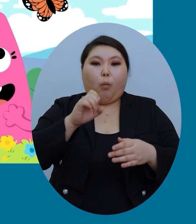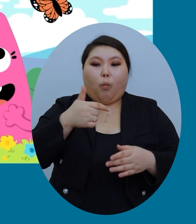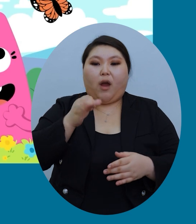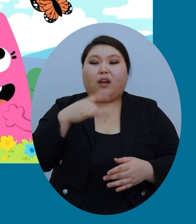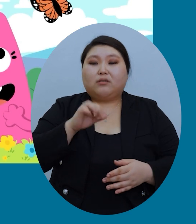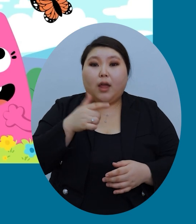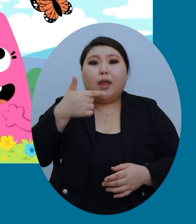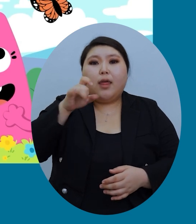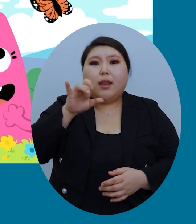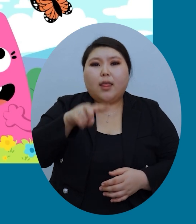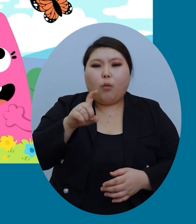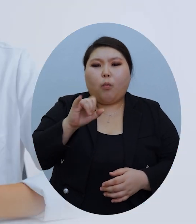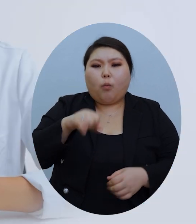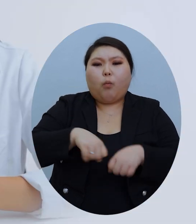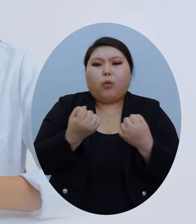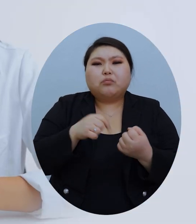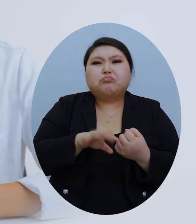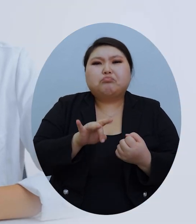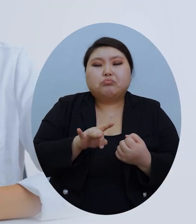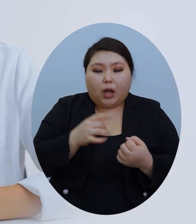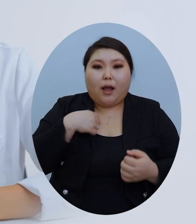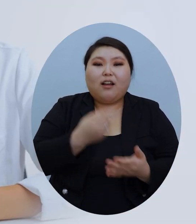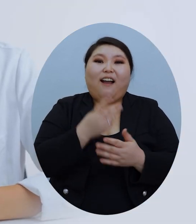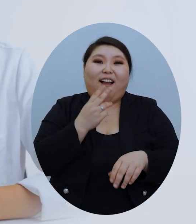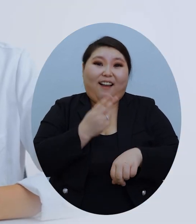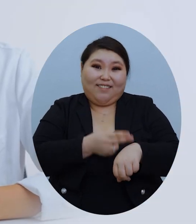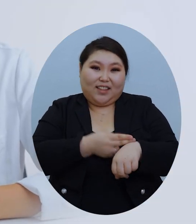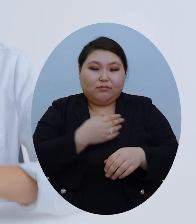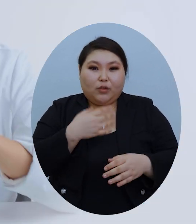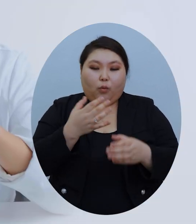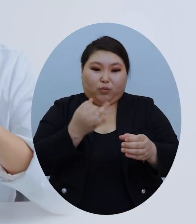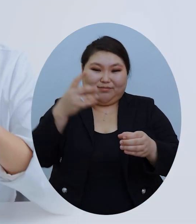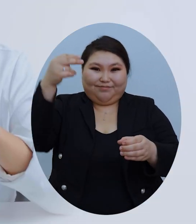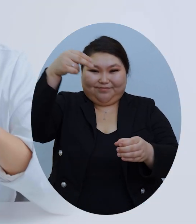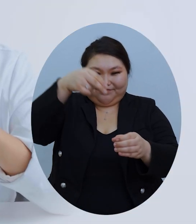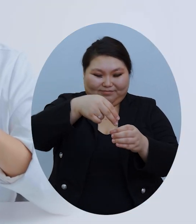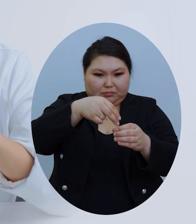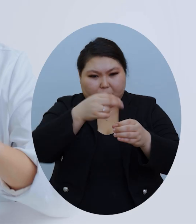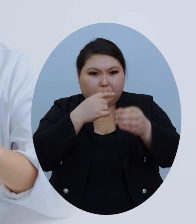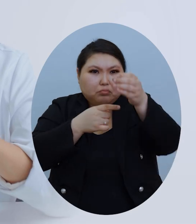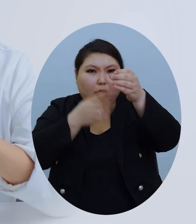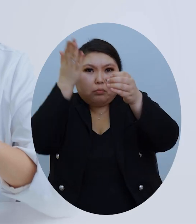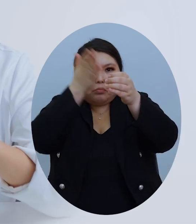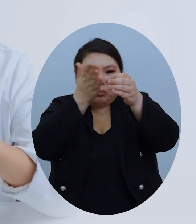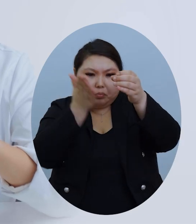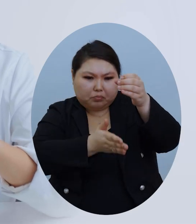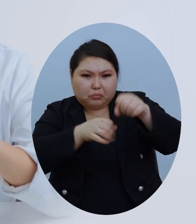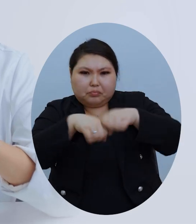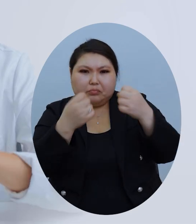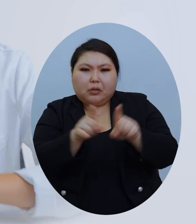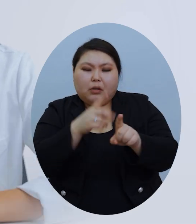Тэгвэл гэрлийн хугарал гэж юу юм бэ? Харандааг шилтэй усанд хийхэд яагаад агаар болон усны зааг дээр харандаа хугарсан харагддаг